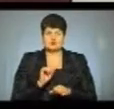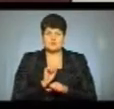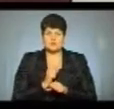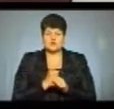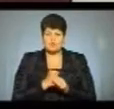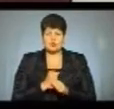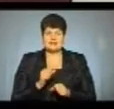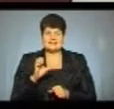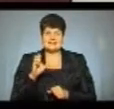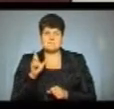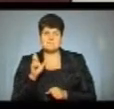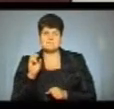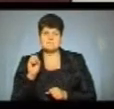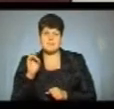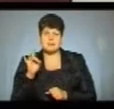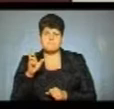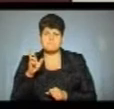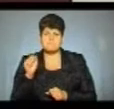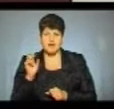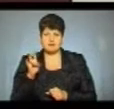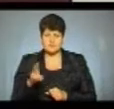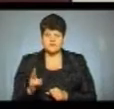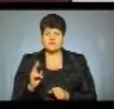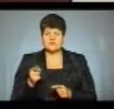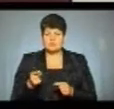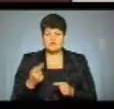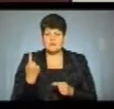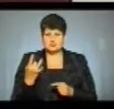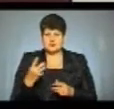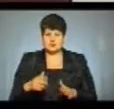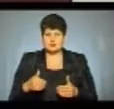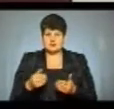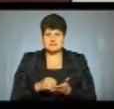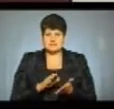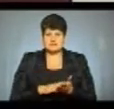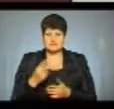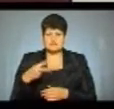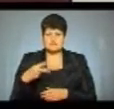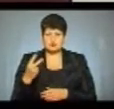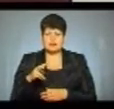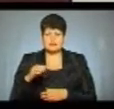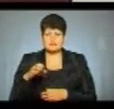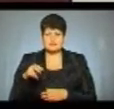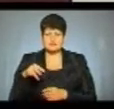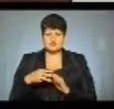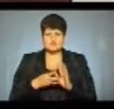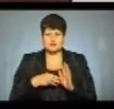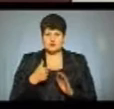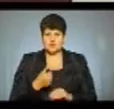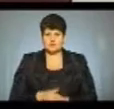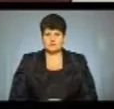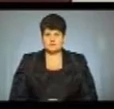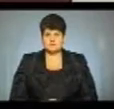вніс позафракційний депутат Тарас Білан. За його словами, вперше його пропозицію зареєстрували 22 листопада 2018